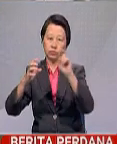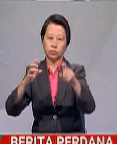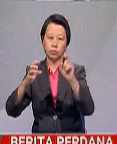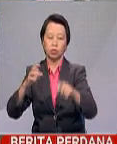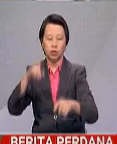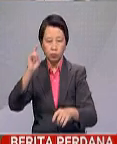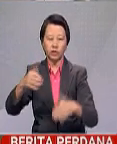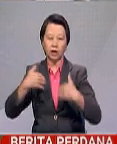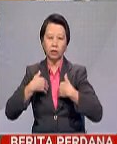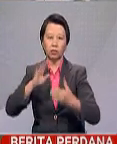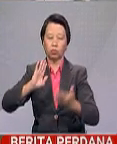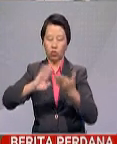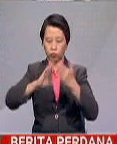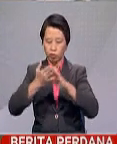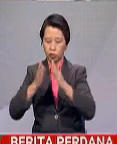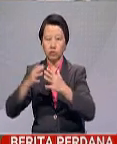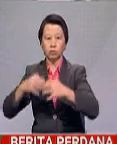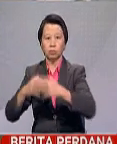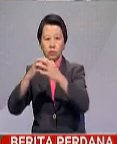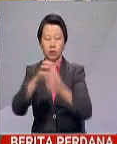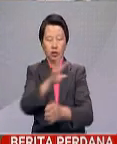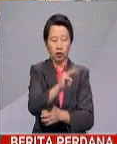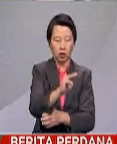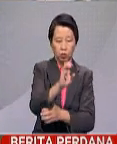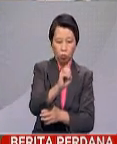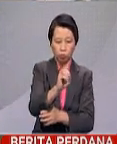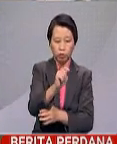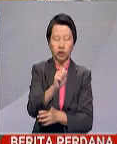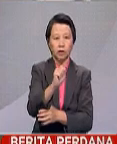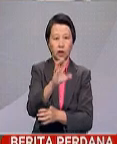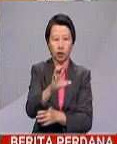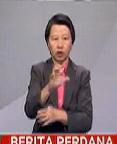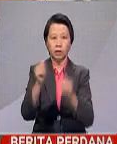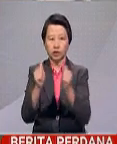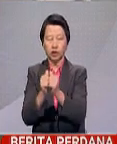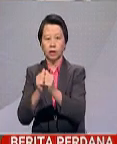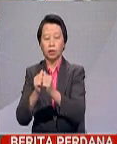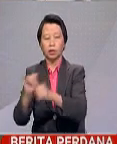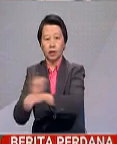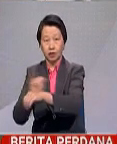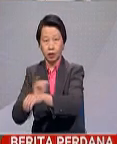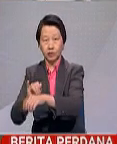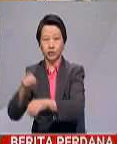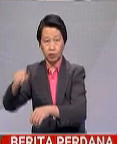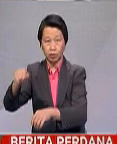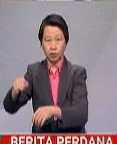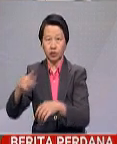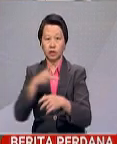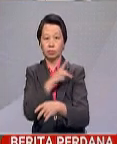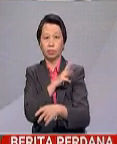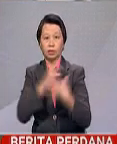Perlu diwujudkan di antara MOTEC dengan industri player ini